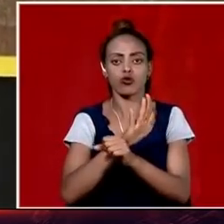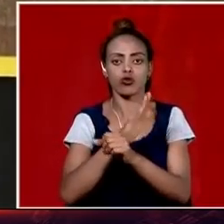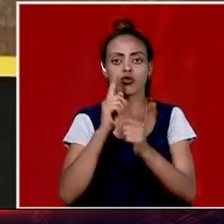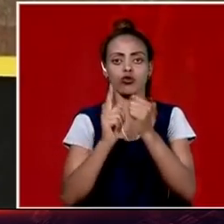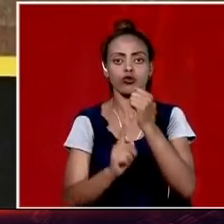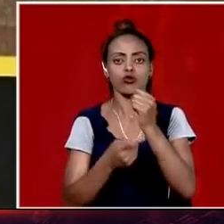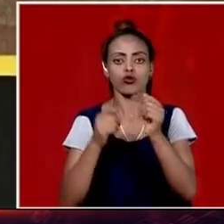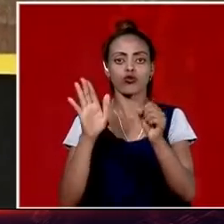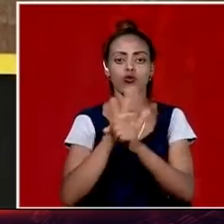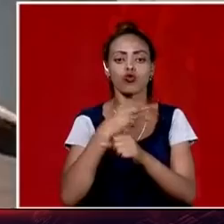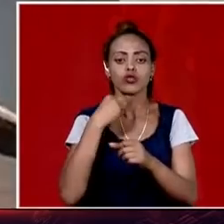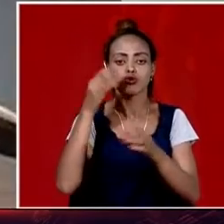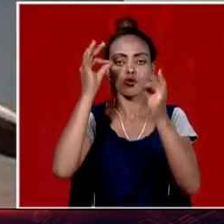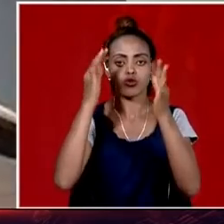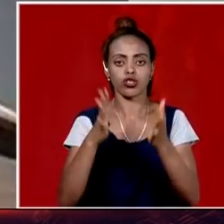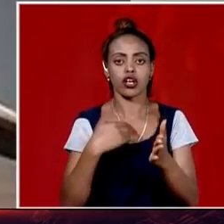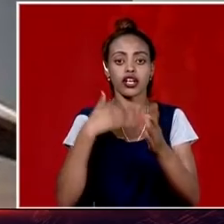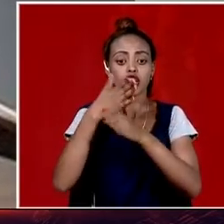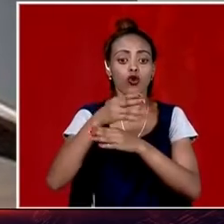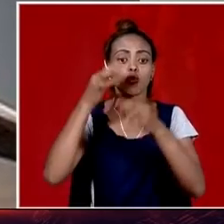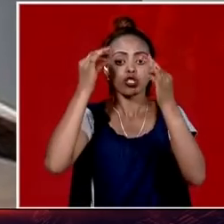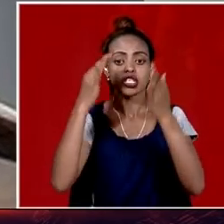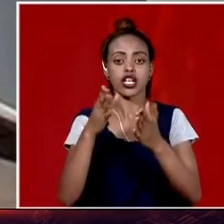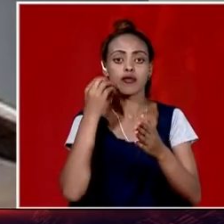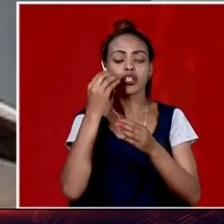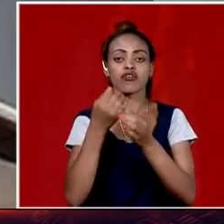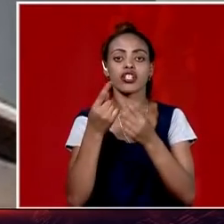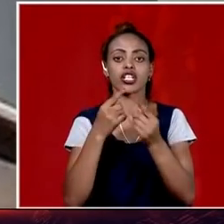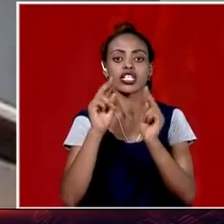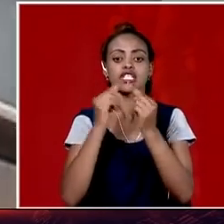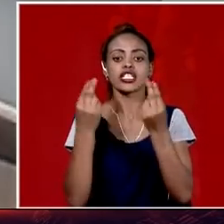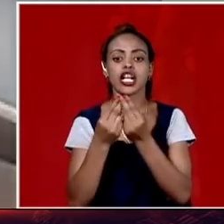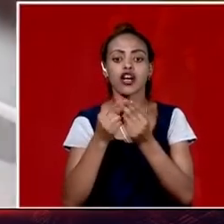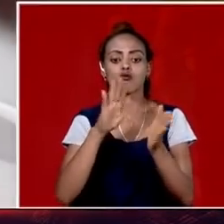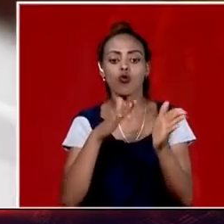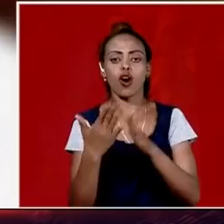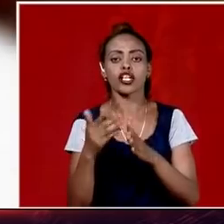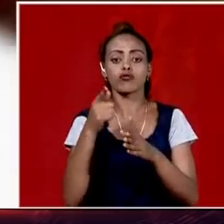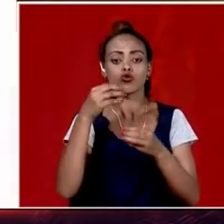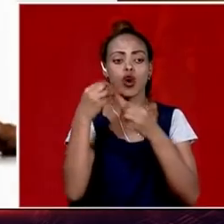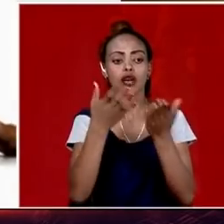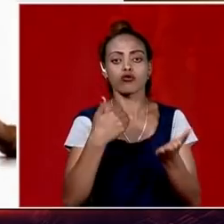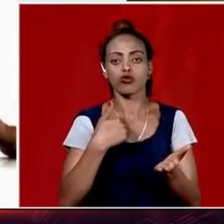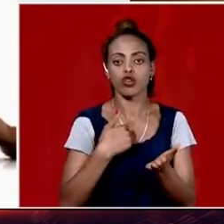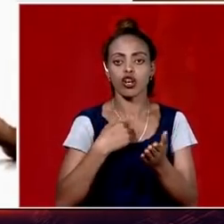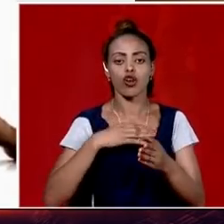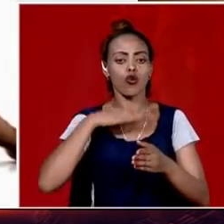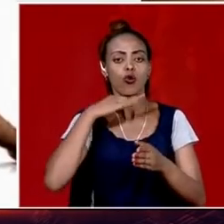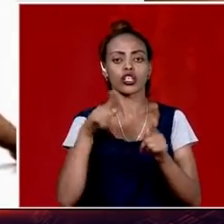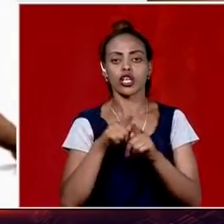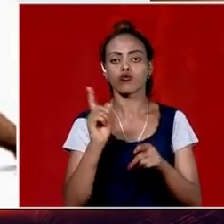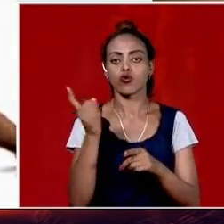اتلوم بناي عد ملكه صنع اسرات قطعات مهو تصعو بمولدمزي توسينو دحري وسانه بيت فردي زرار بنايو مسدران مسارحتن مواتي بتتواهي بزولو وسانه عقوبات كم